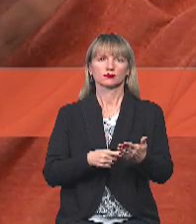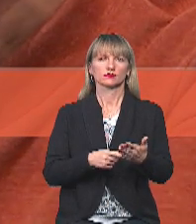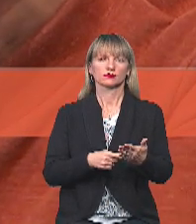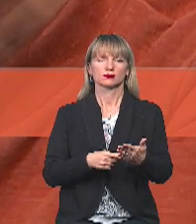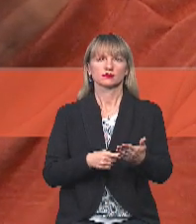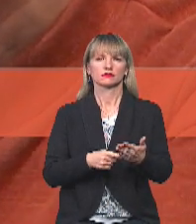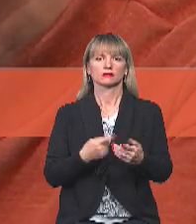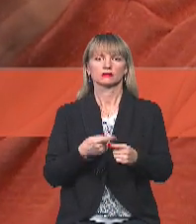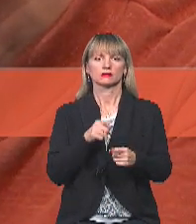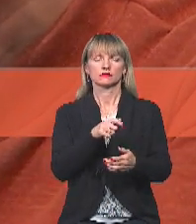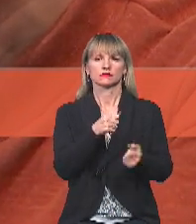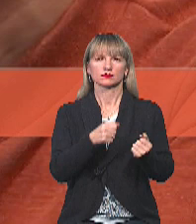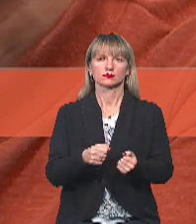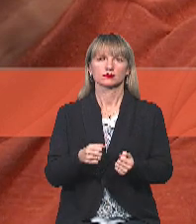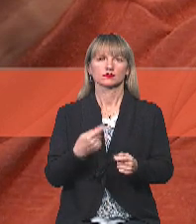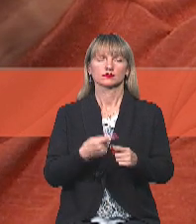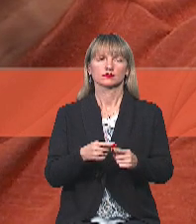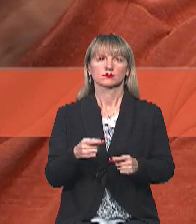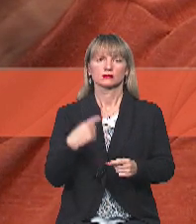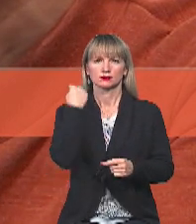так. Це його тримало. Тобто ця